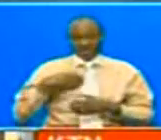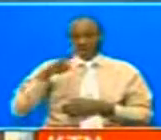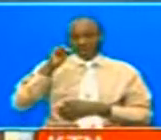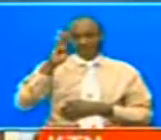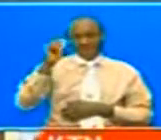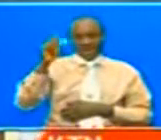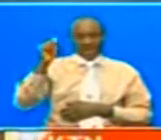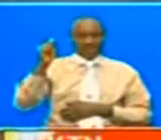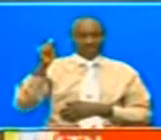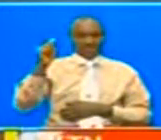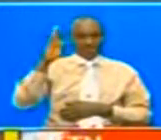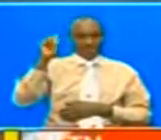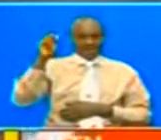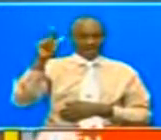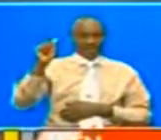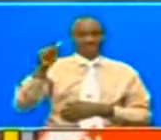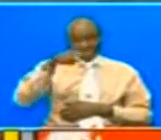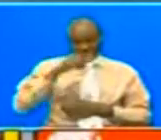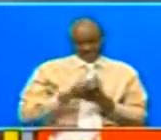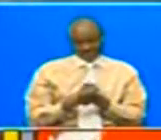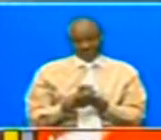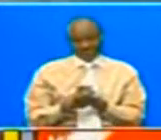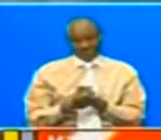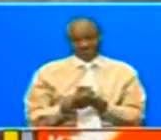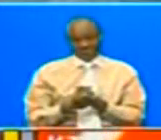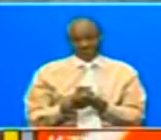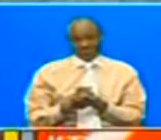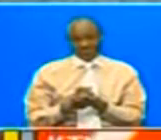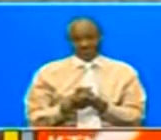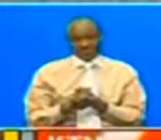Mbalambala na baadaye kaskazini mashariki ya nchi.